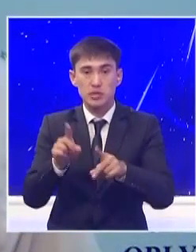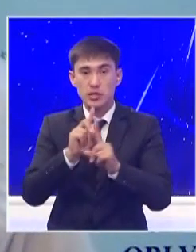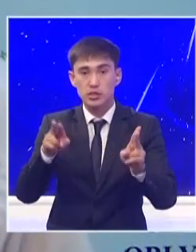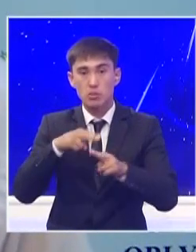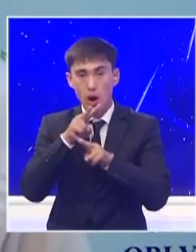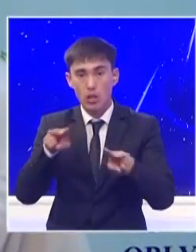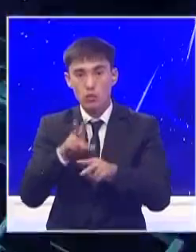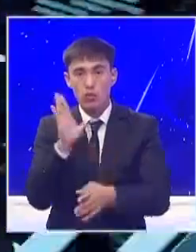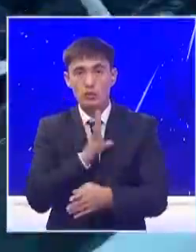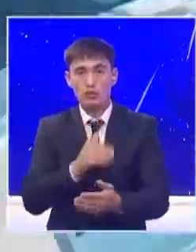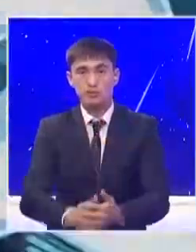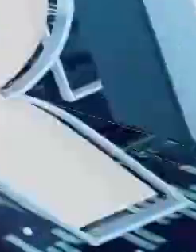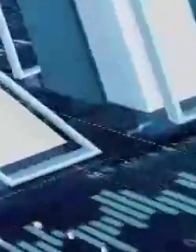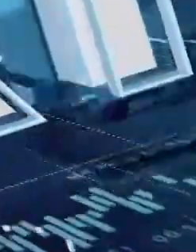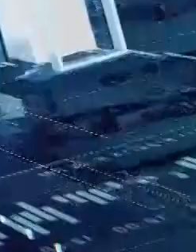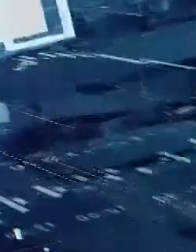алынды.